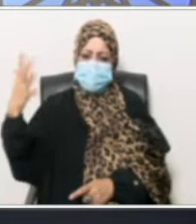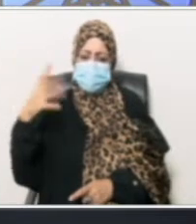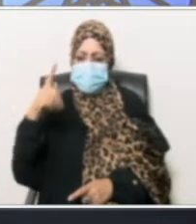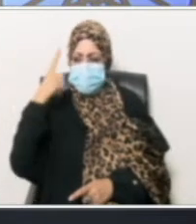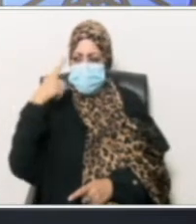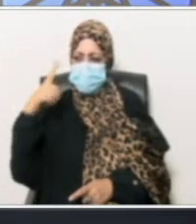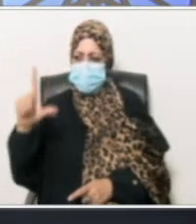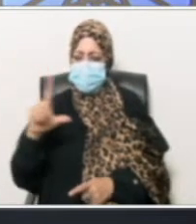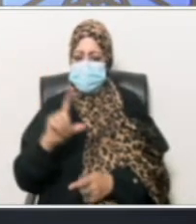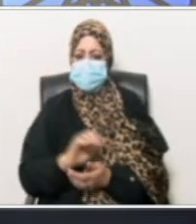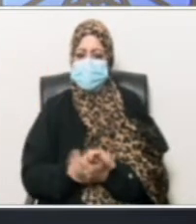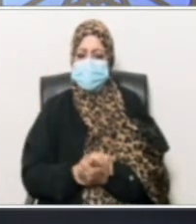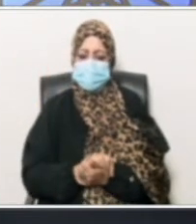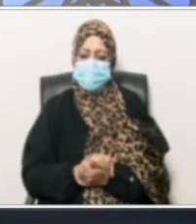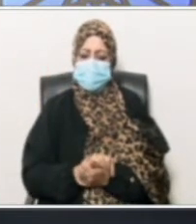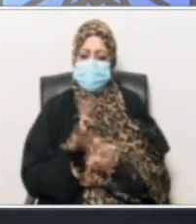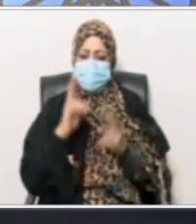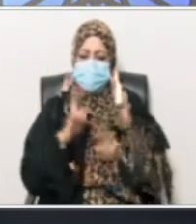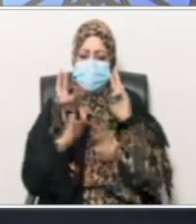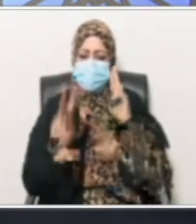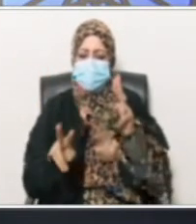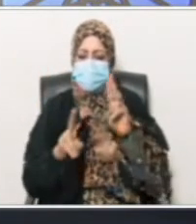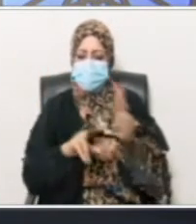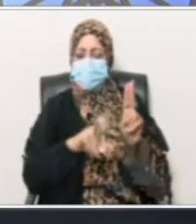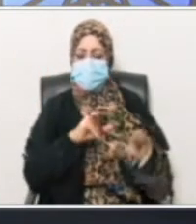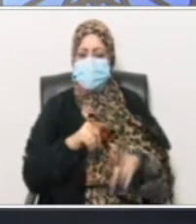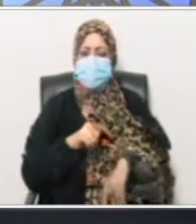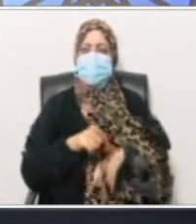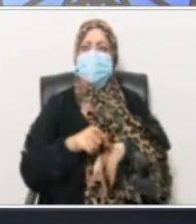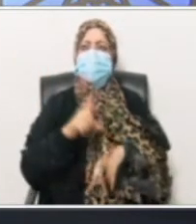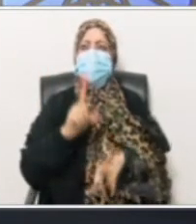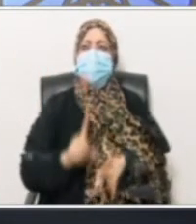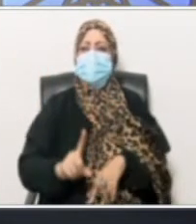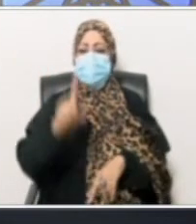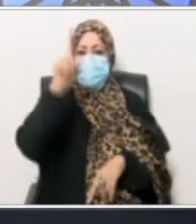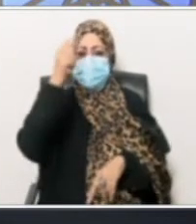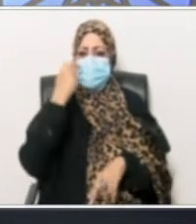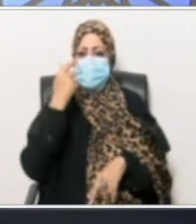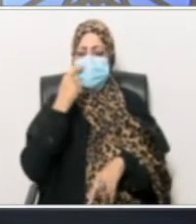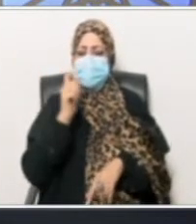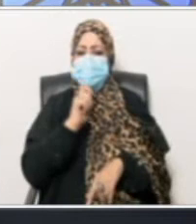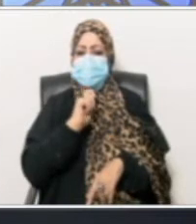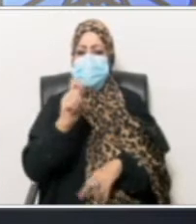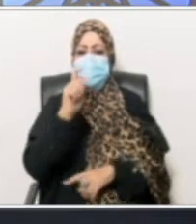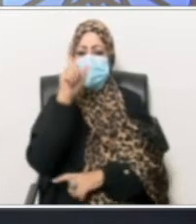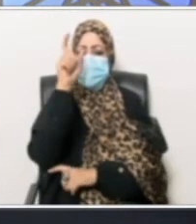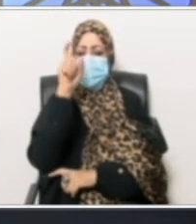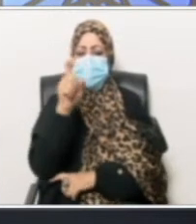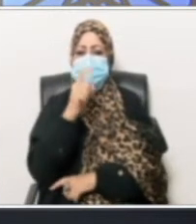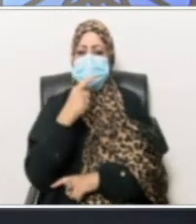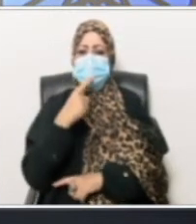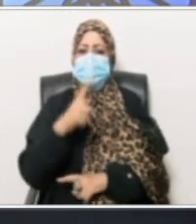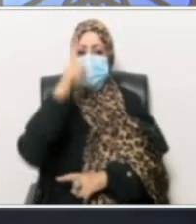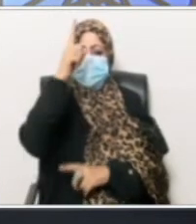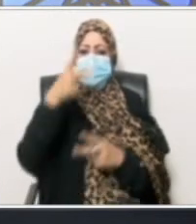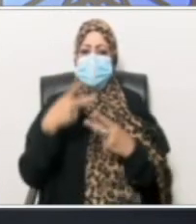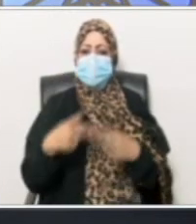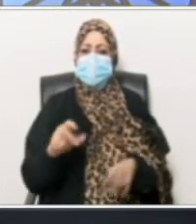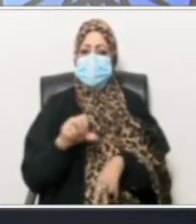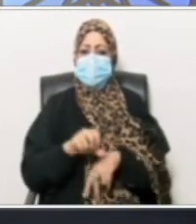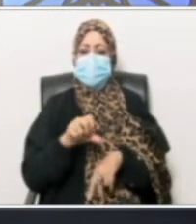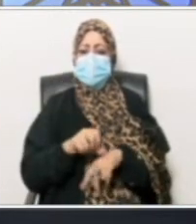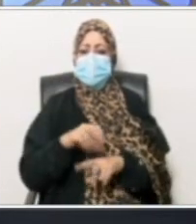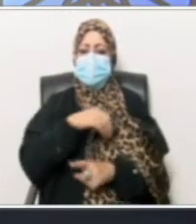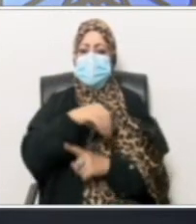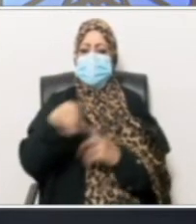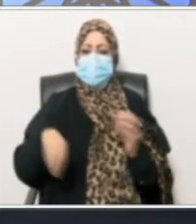عز وجل أن الخطباء هنالك يقولون اللهم افتح لنا طرابلس كما فتحت لنا مكة. نحن في المنطقة الشرقية يا شيخ نقتل